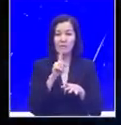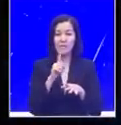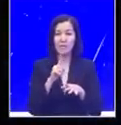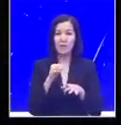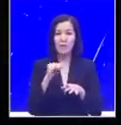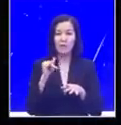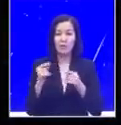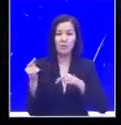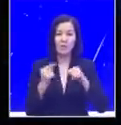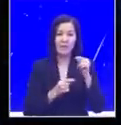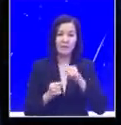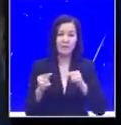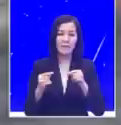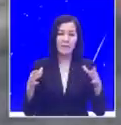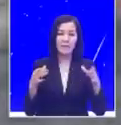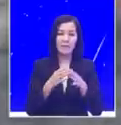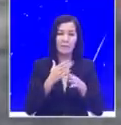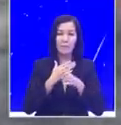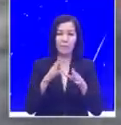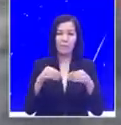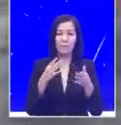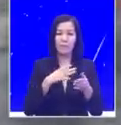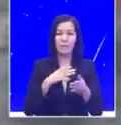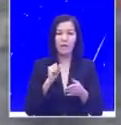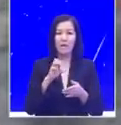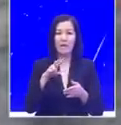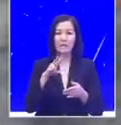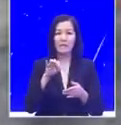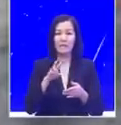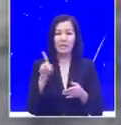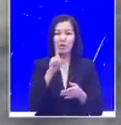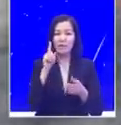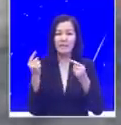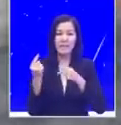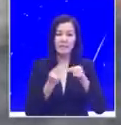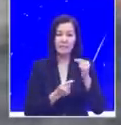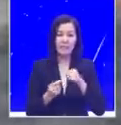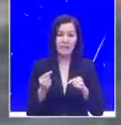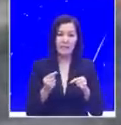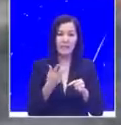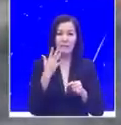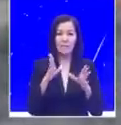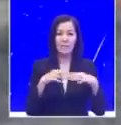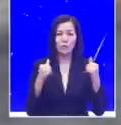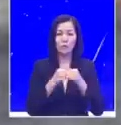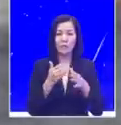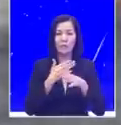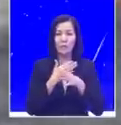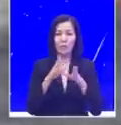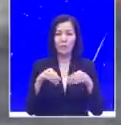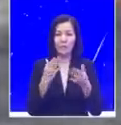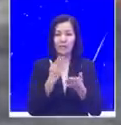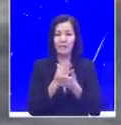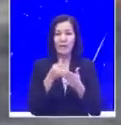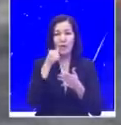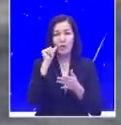кәсіпкерлер демеушілігімен жүзеге асып отыр. Аслан есімді осы қаламыздың жас кәсіпкері осы 5 отбасыға қолдаған болатын. Одан кейін